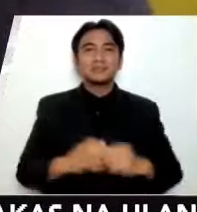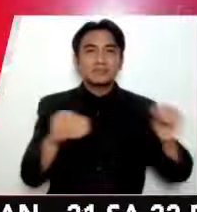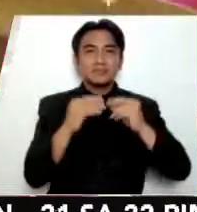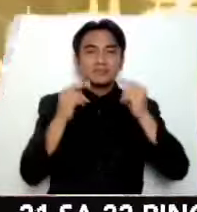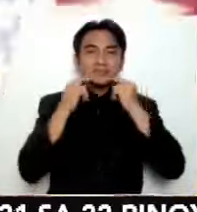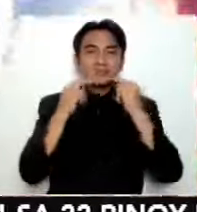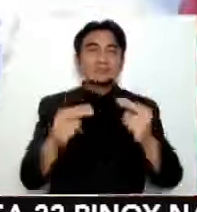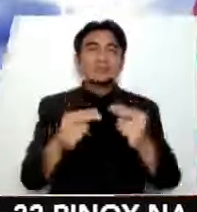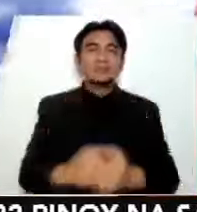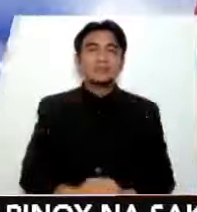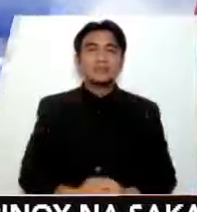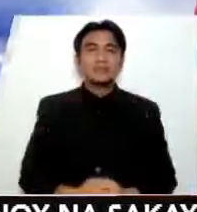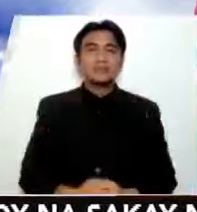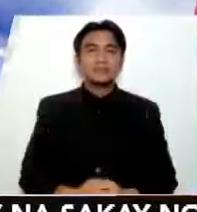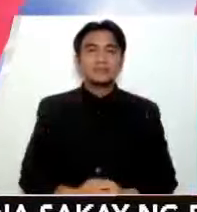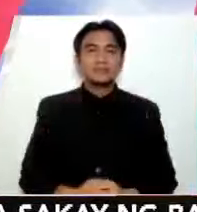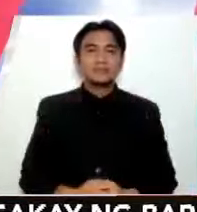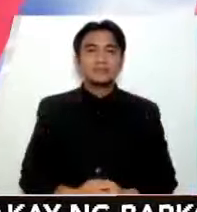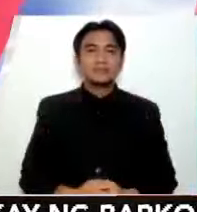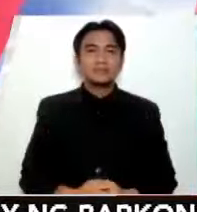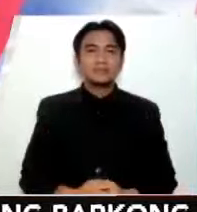News.